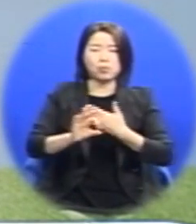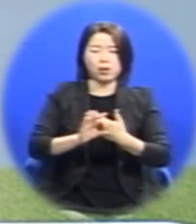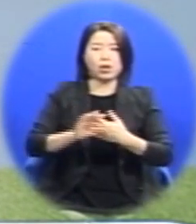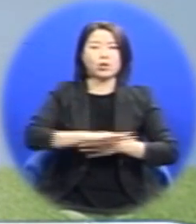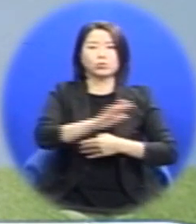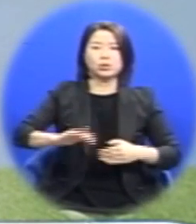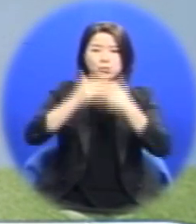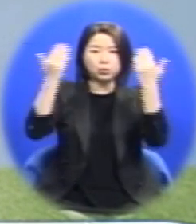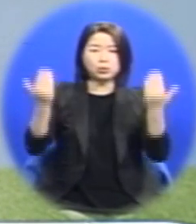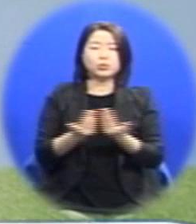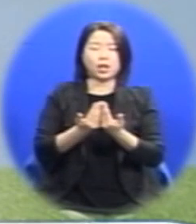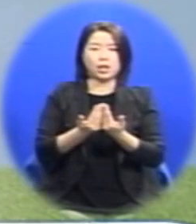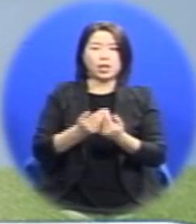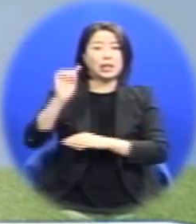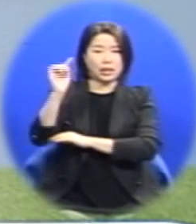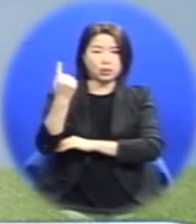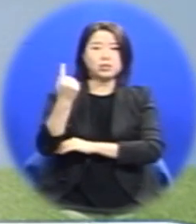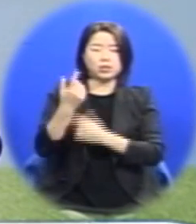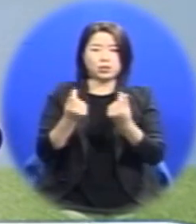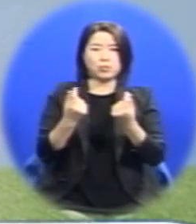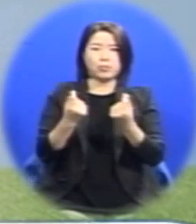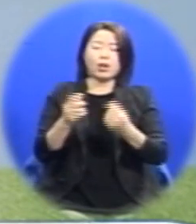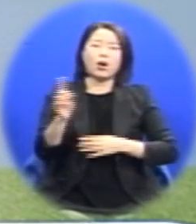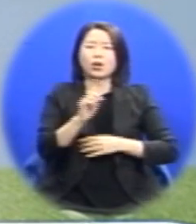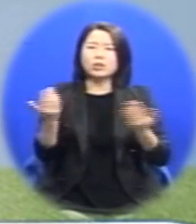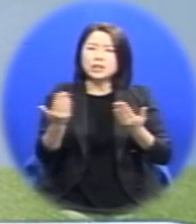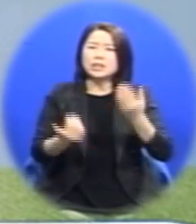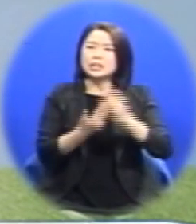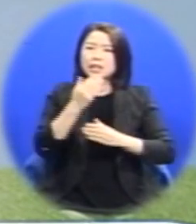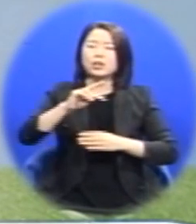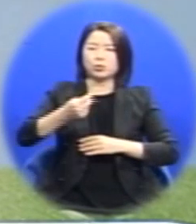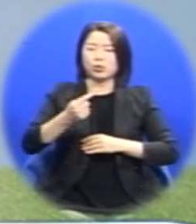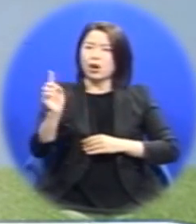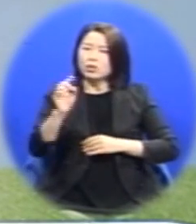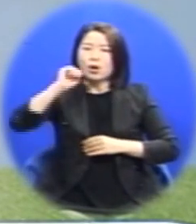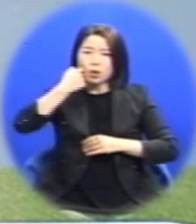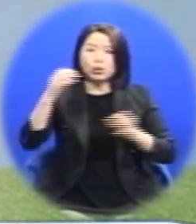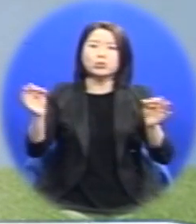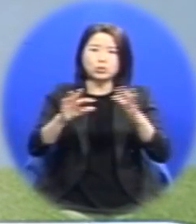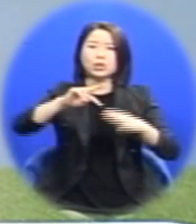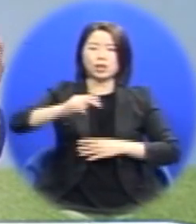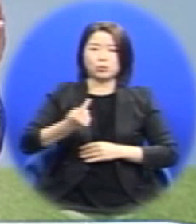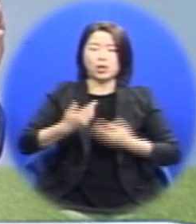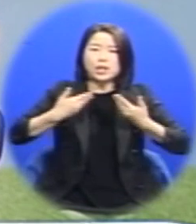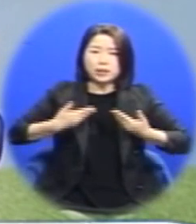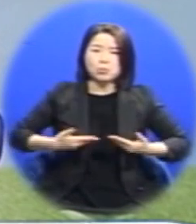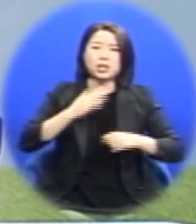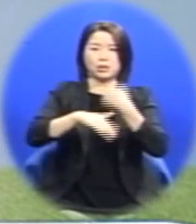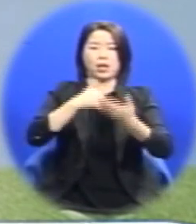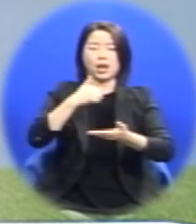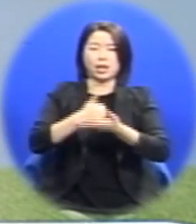우리 모두가 다 다윗처럼 어떤 일이 있더라도 어떤 어려운 순간에도 잠잠히